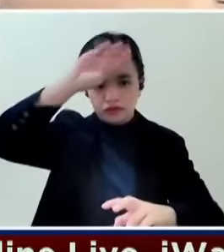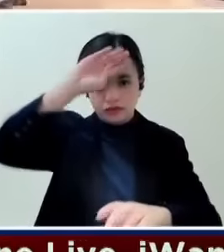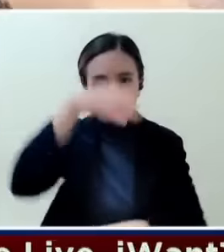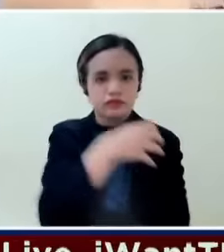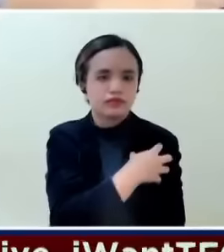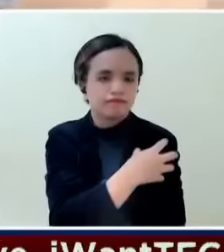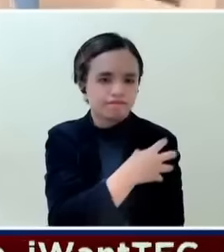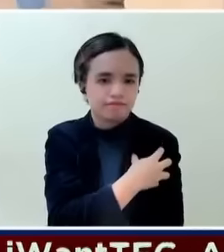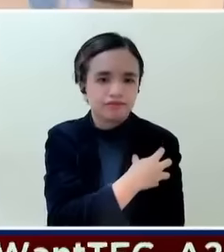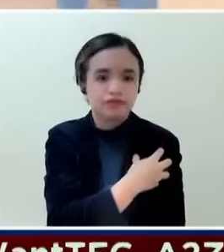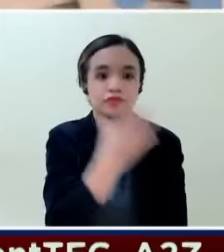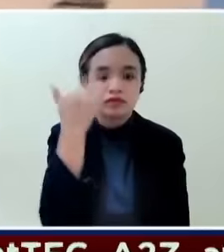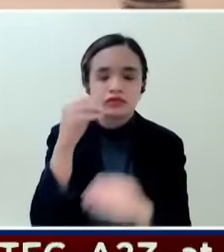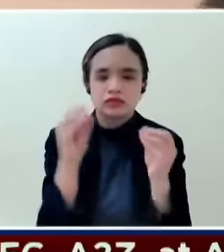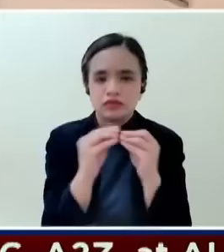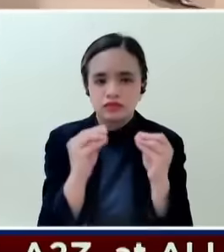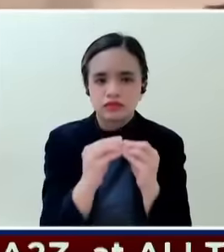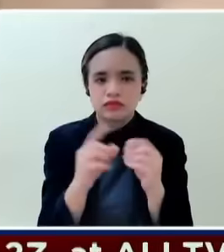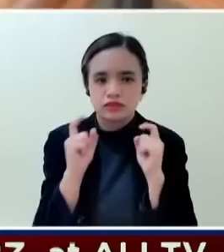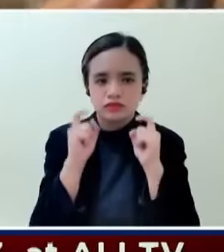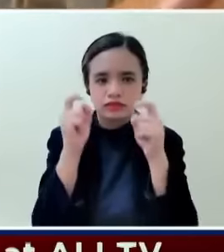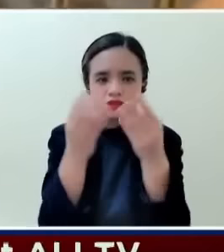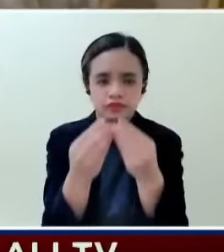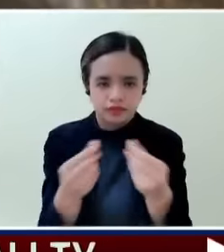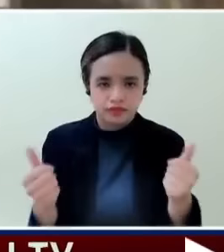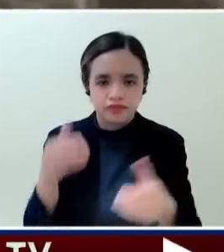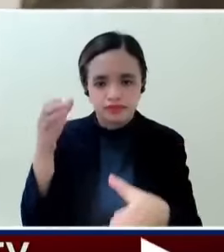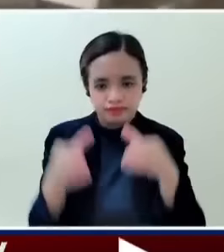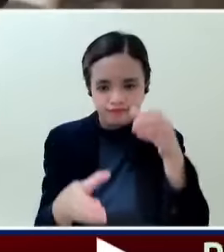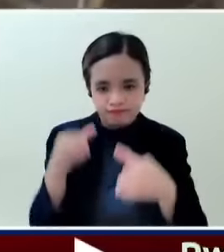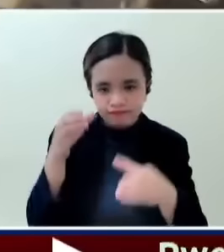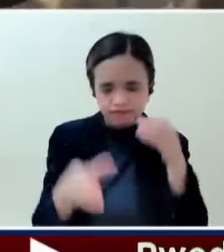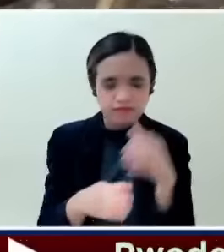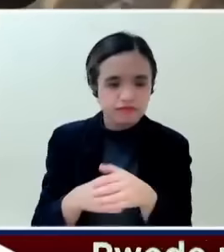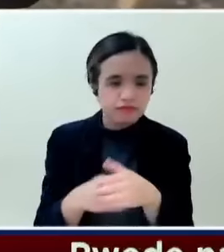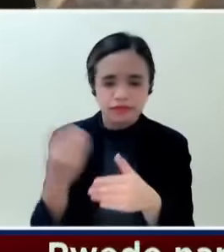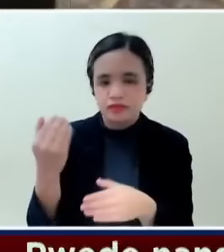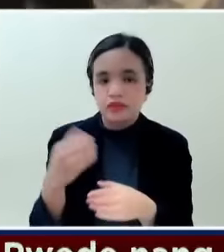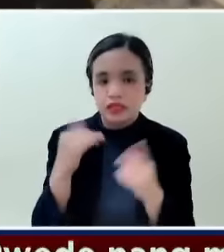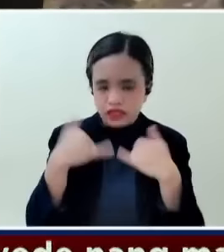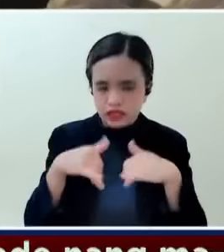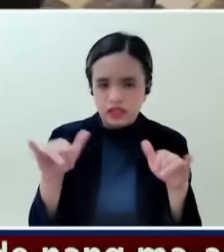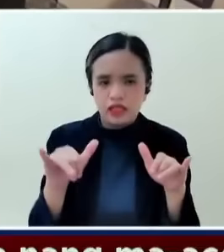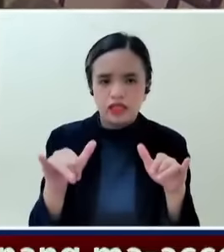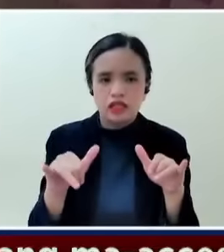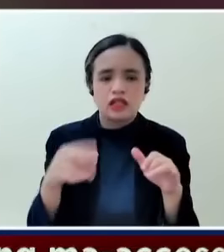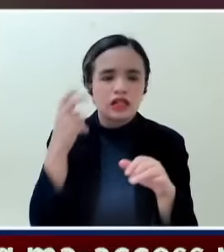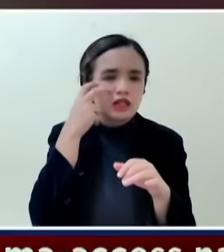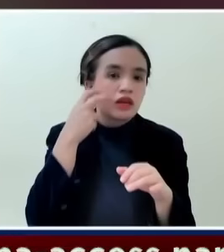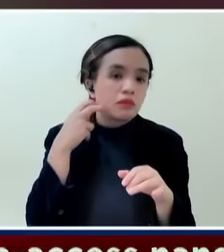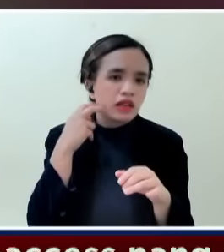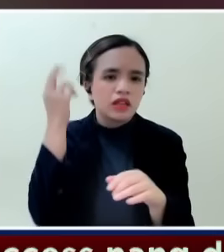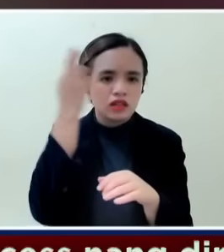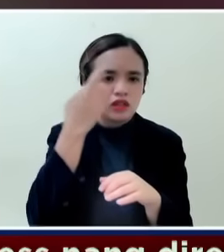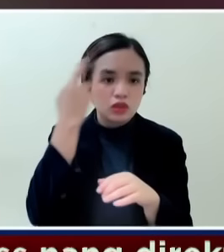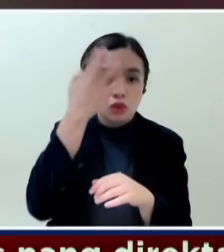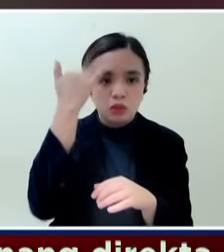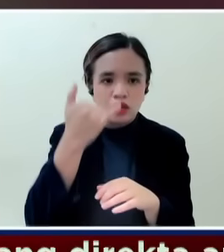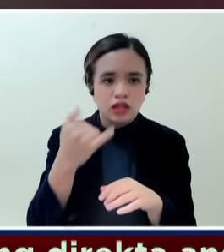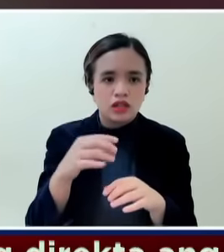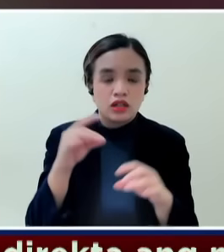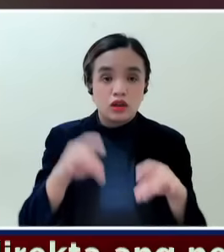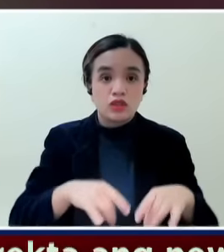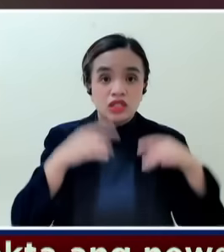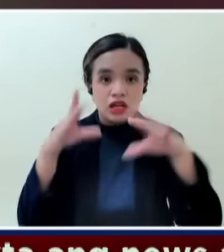Office para sa mabilisang ikakaresolba ng kaso. Di pa rin sinasantabi na isa sa motibo ang robbery dahil ang dayuhan lang ang nawawalan